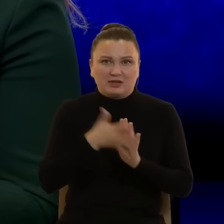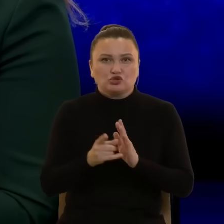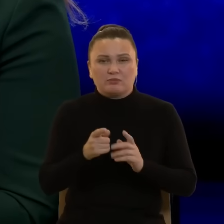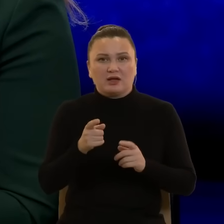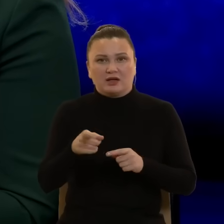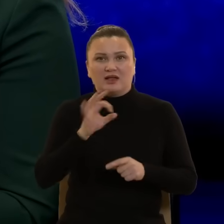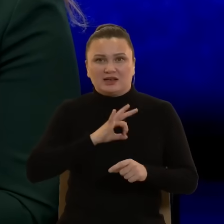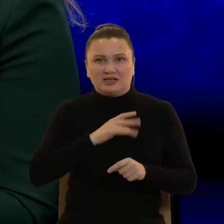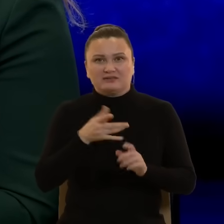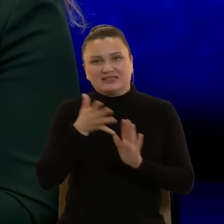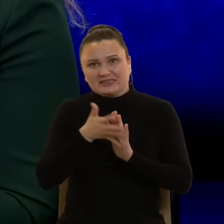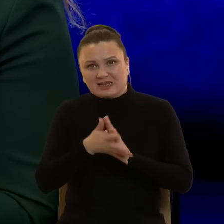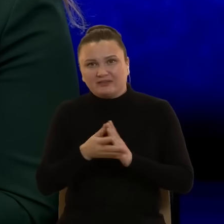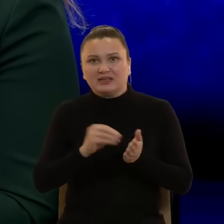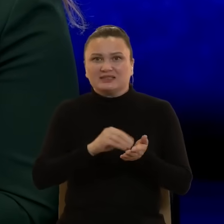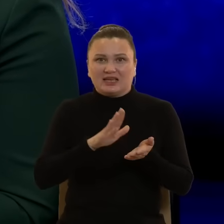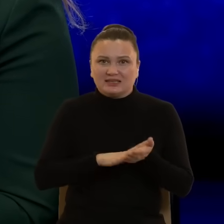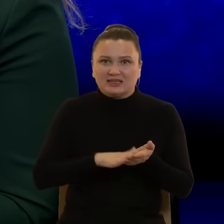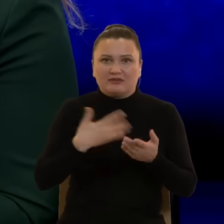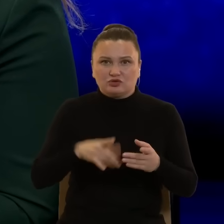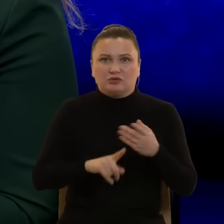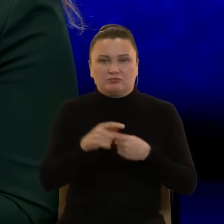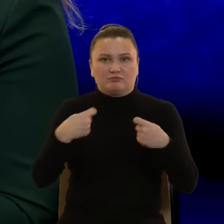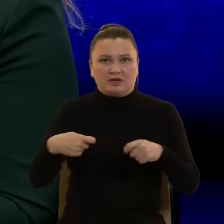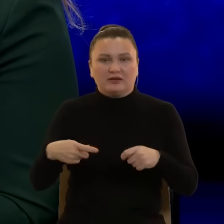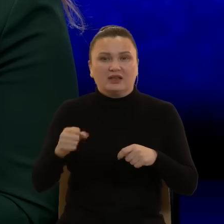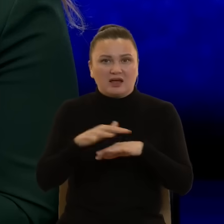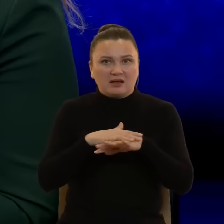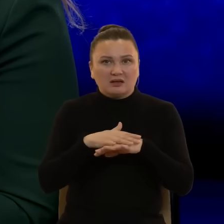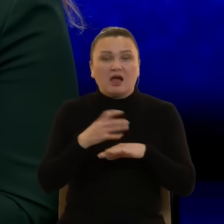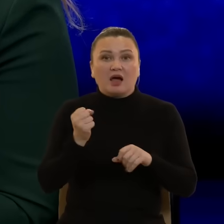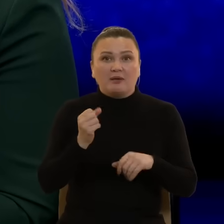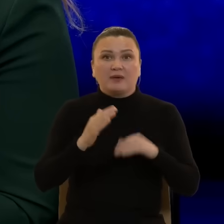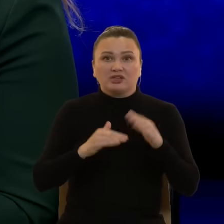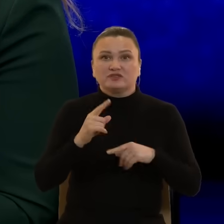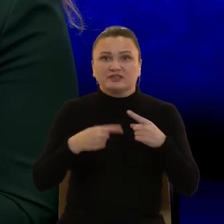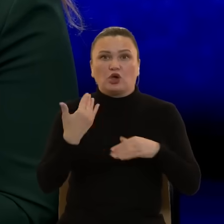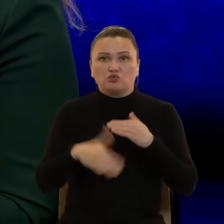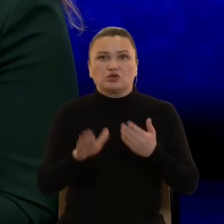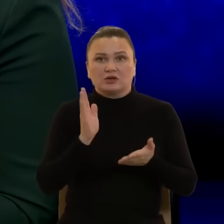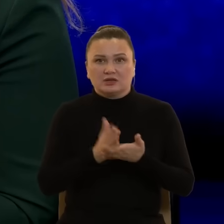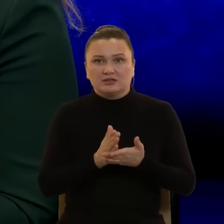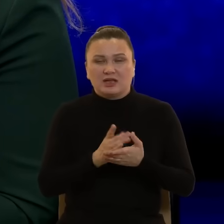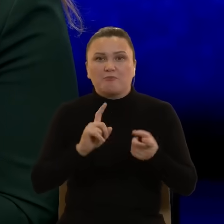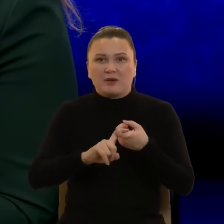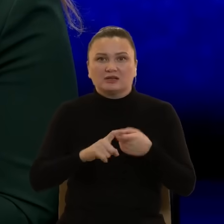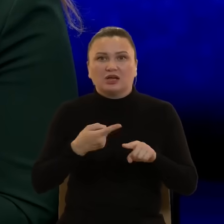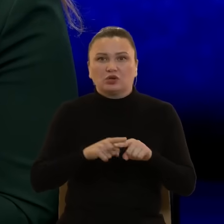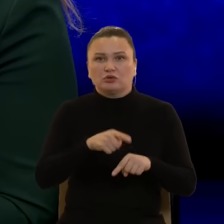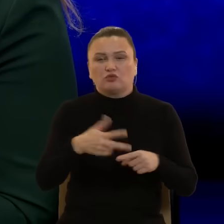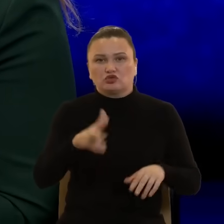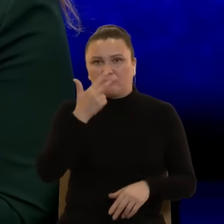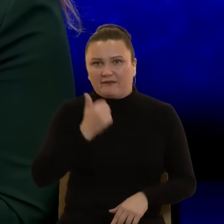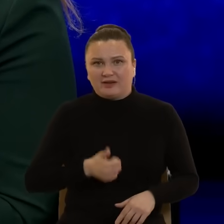исследовать, зарегистрировать. К моменту выхода препарата на рынок практически всегда уже есть бактерии, которые к нему